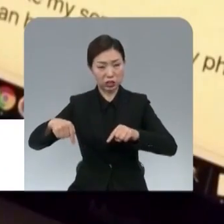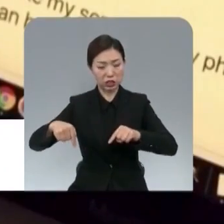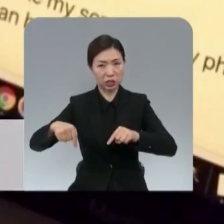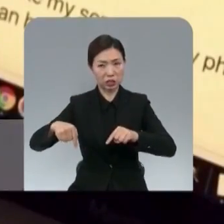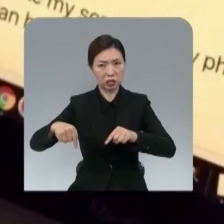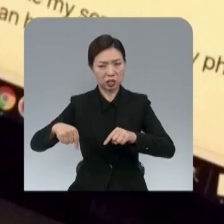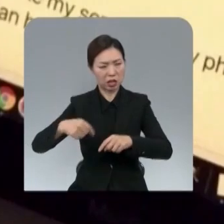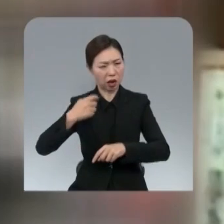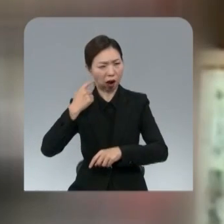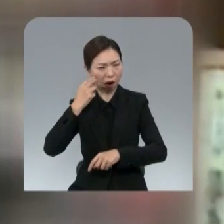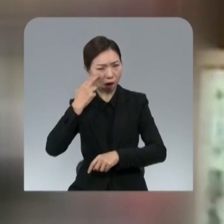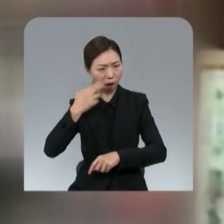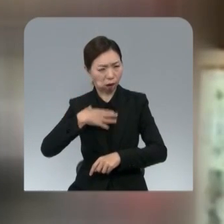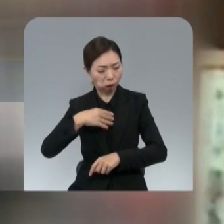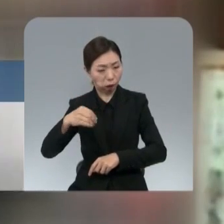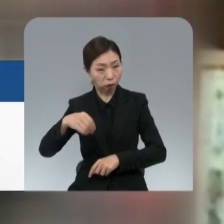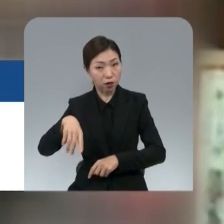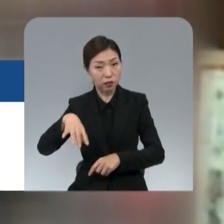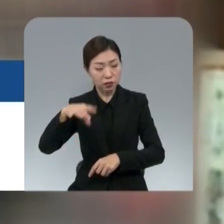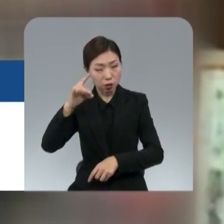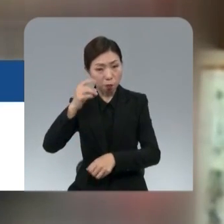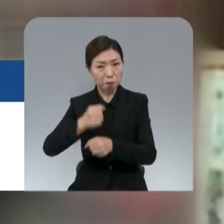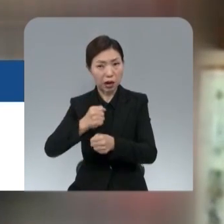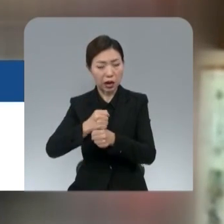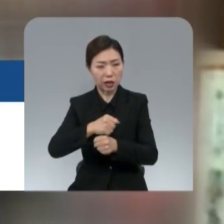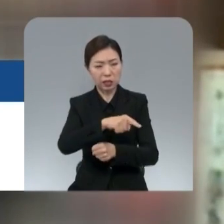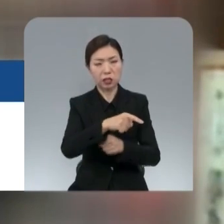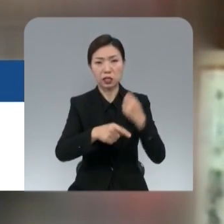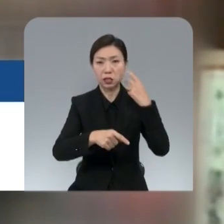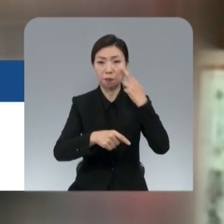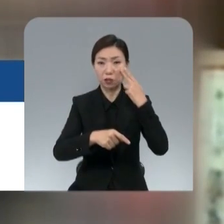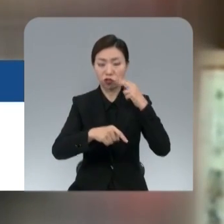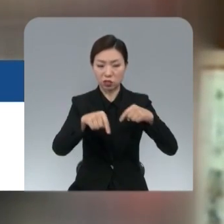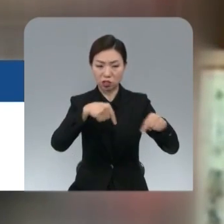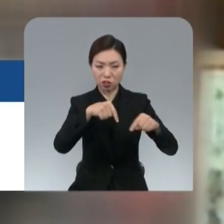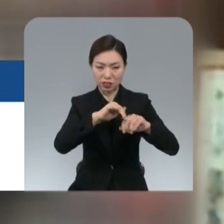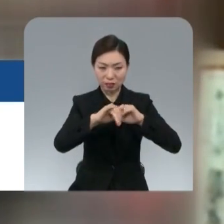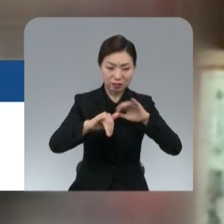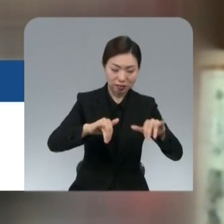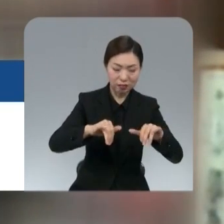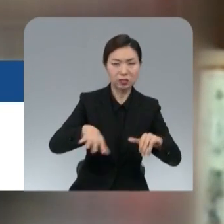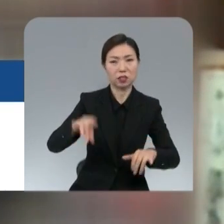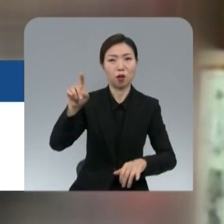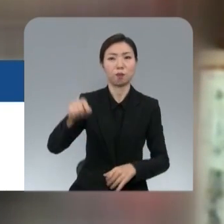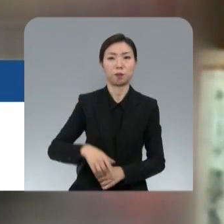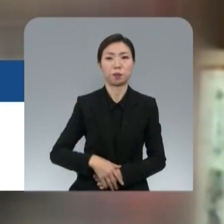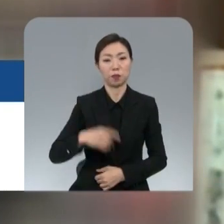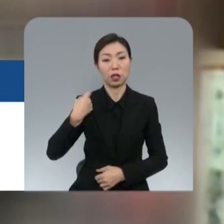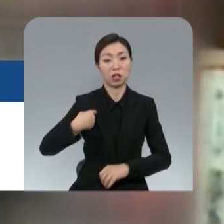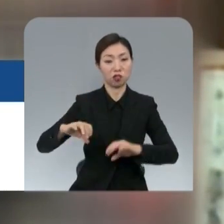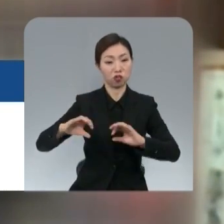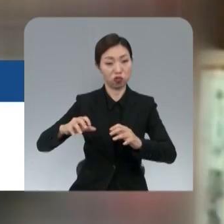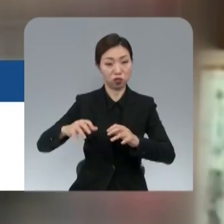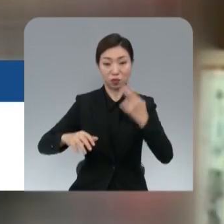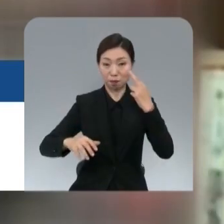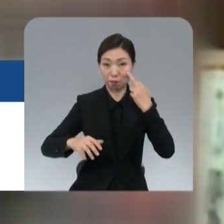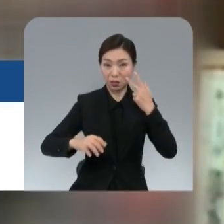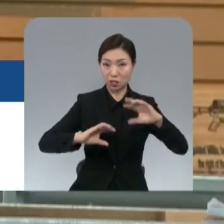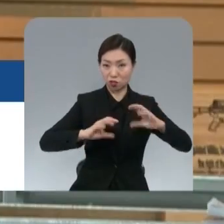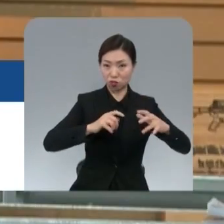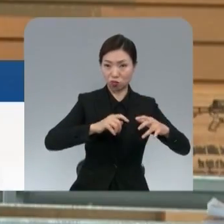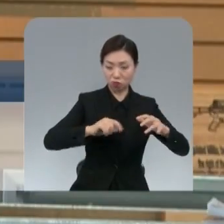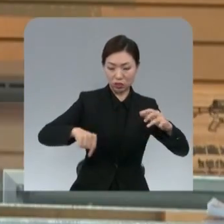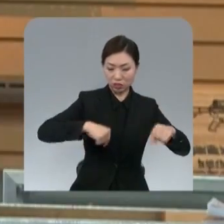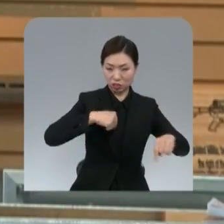이번이 처음입니다. But it's the first time that we've seen an operation from China like this really focusing on targeting US political